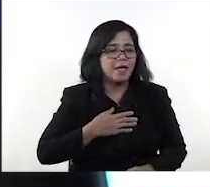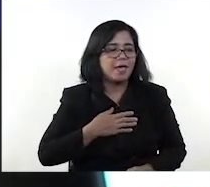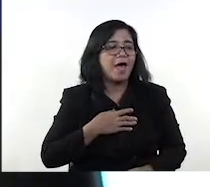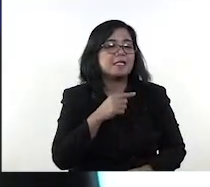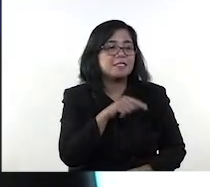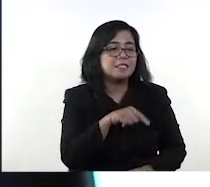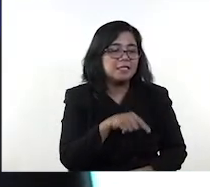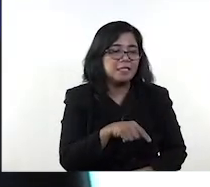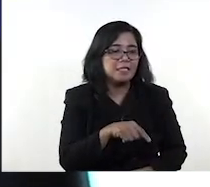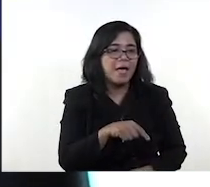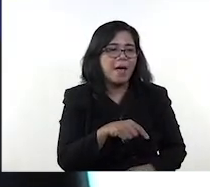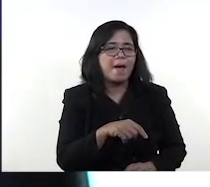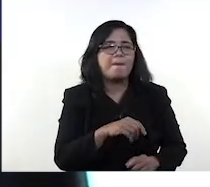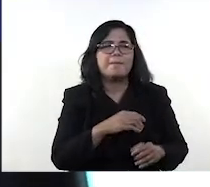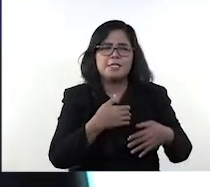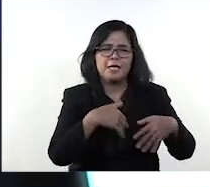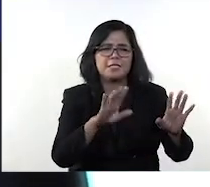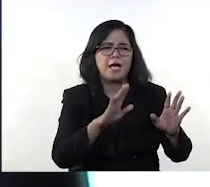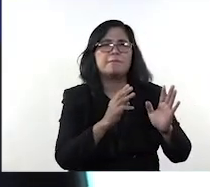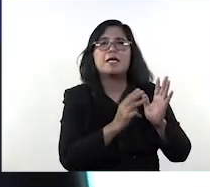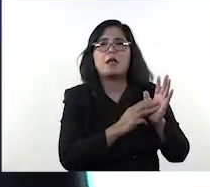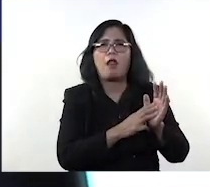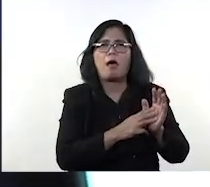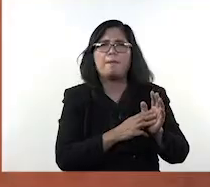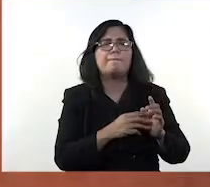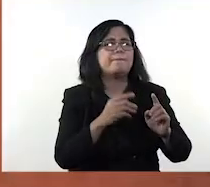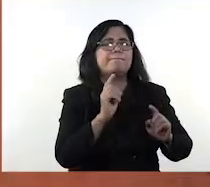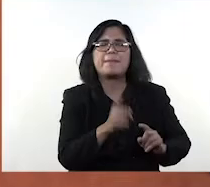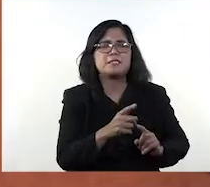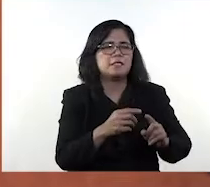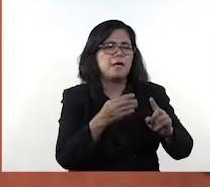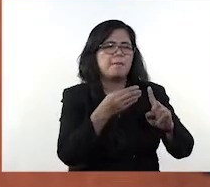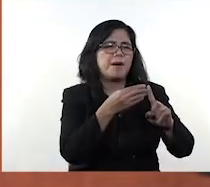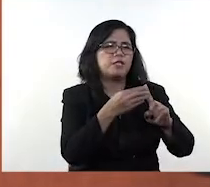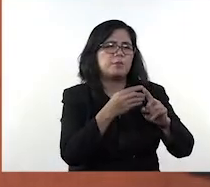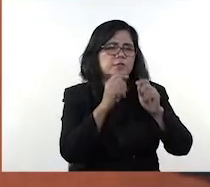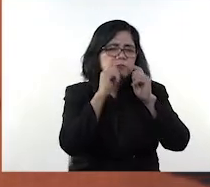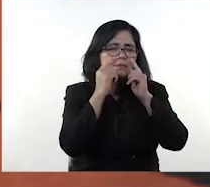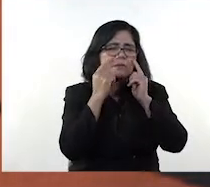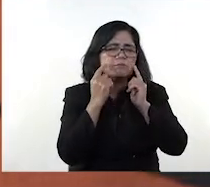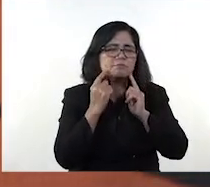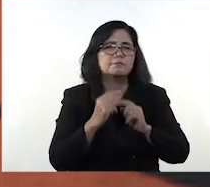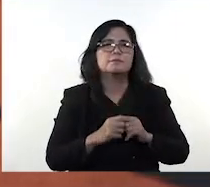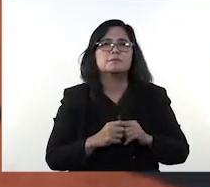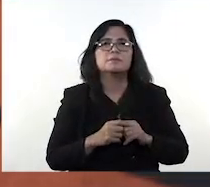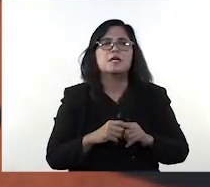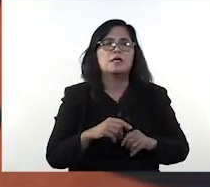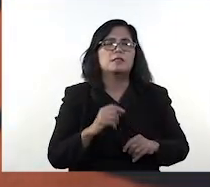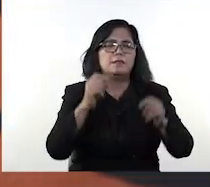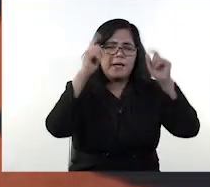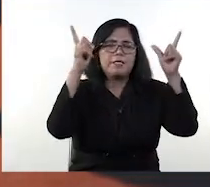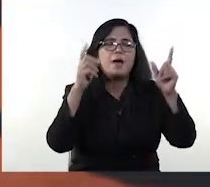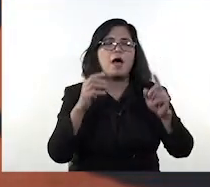ini dia udah nggak tahu mau ngomong apa air matanya pasti tambah deras tiba-tiba dia cuma bilang Rabu nih Hai